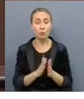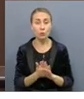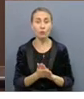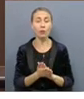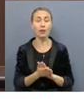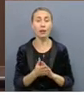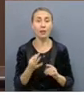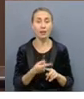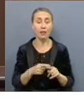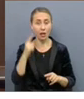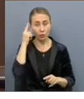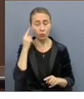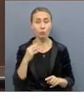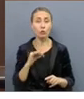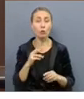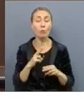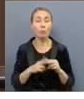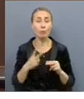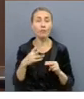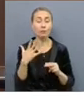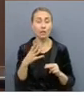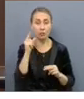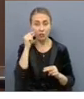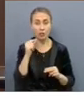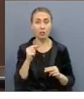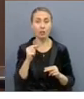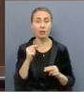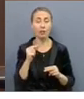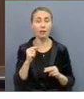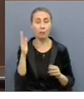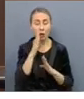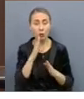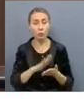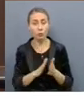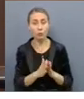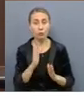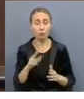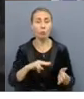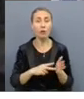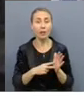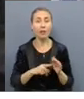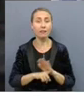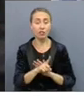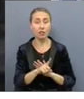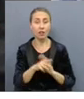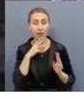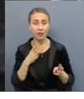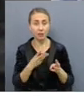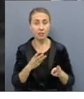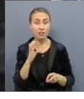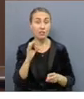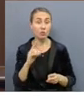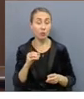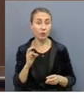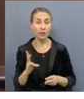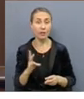25 числа, я думаю, исходя из, скажем так, графиков и погодных условий, будем планировать начало отопительного сезона.